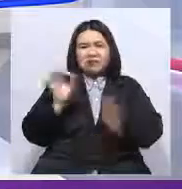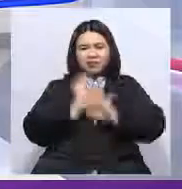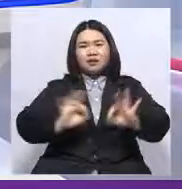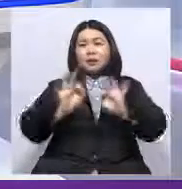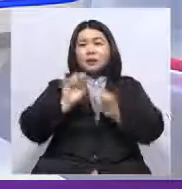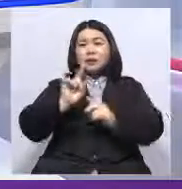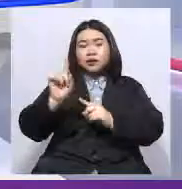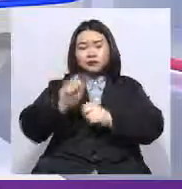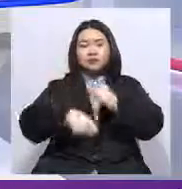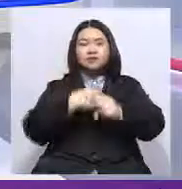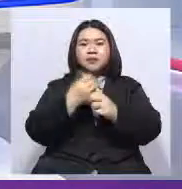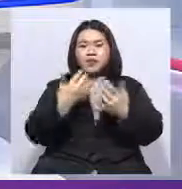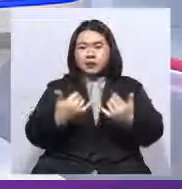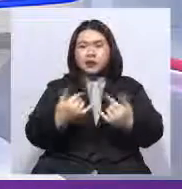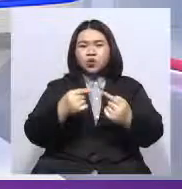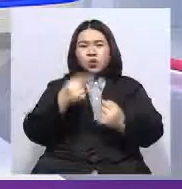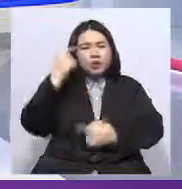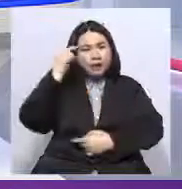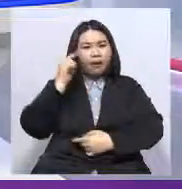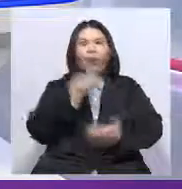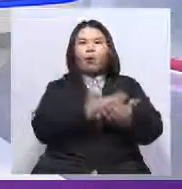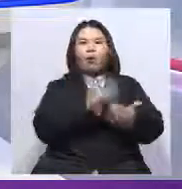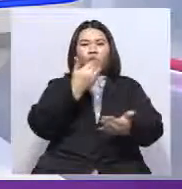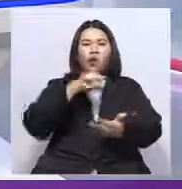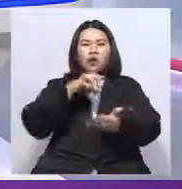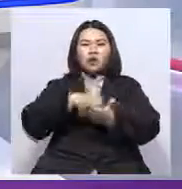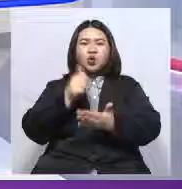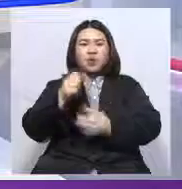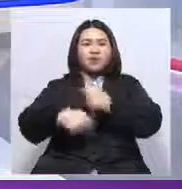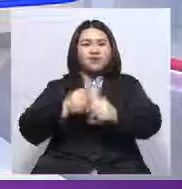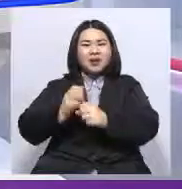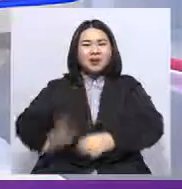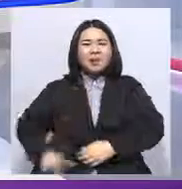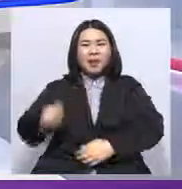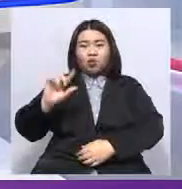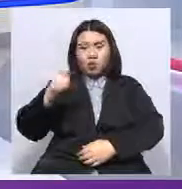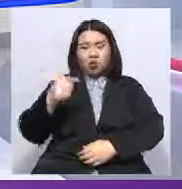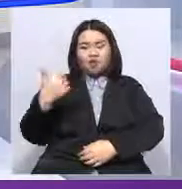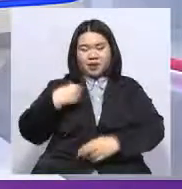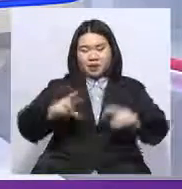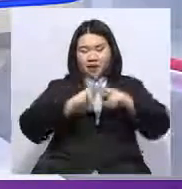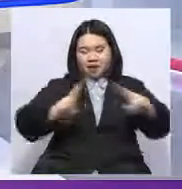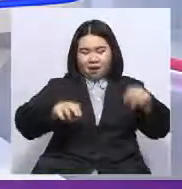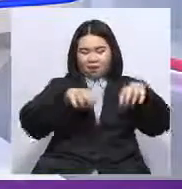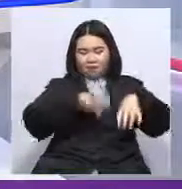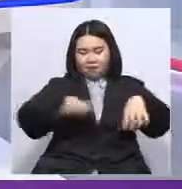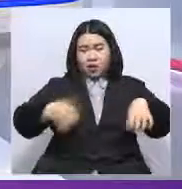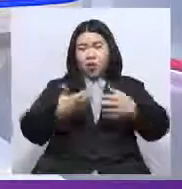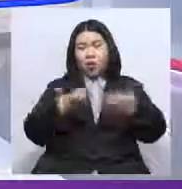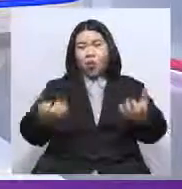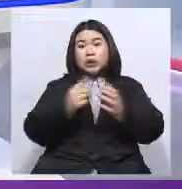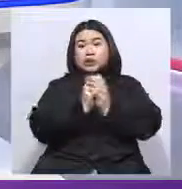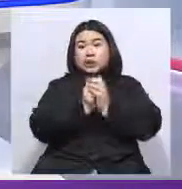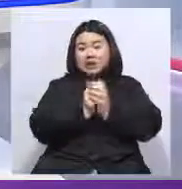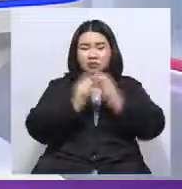วันนี้ปีนี้นะครับก็จัดกันภายใต้แนวคิดร่ำรวยโชคดีปีหมาทองมีการรวบรวมร้านค้าอาหารจีนนะครับแล้วก็อาหารขึ้น